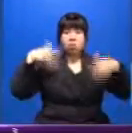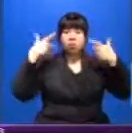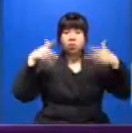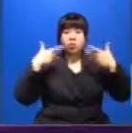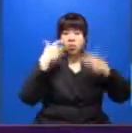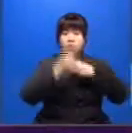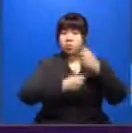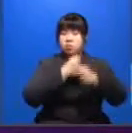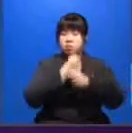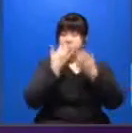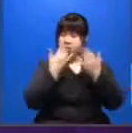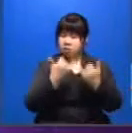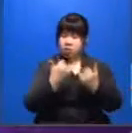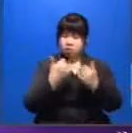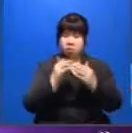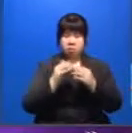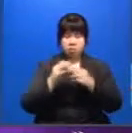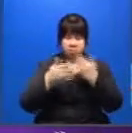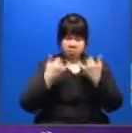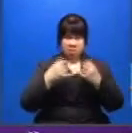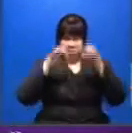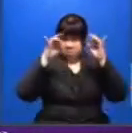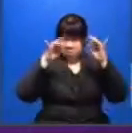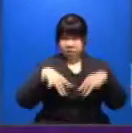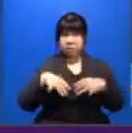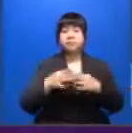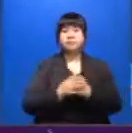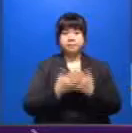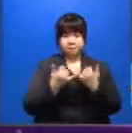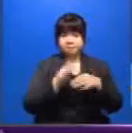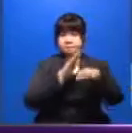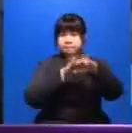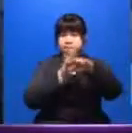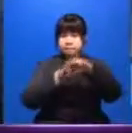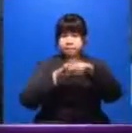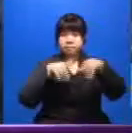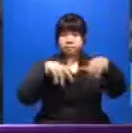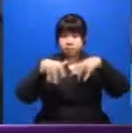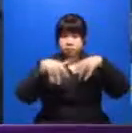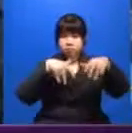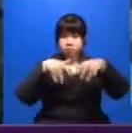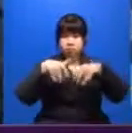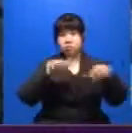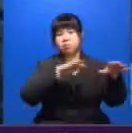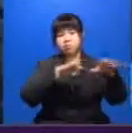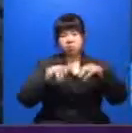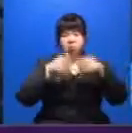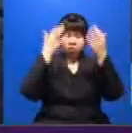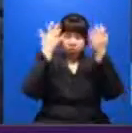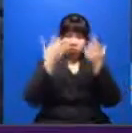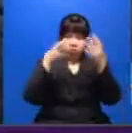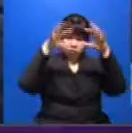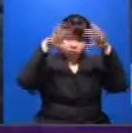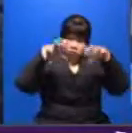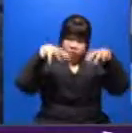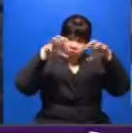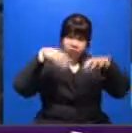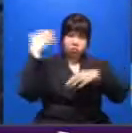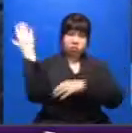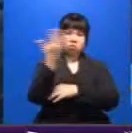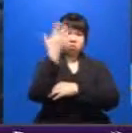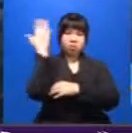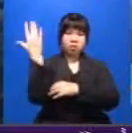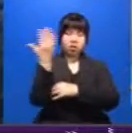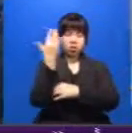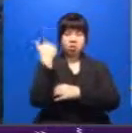นี้รุนแรงกว่าทุกปีที่ผ่านมาพร้อมกับเตือนให้ประชาชนเตรียมความพร้อมรับมือพายุฝนลมกระโชกแรงแล้วก็